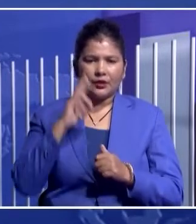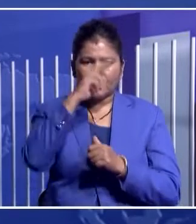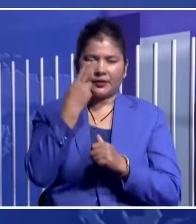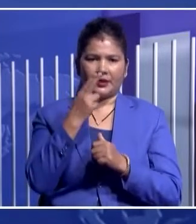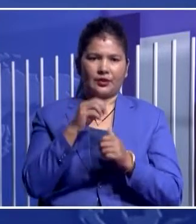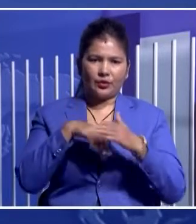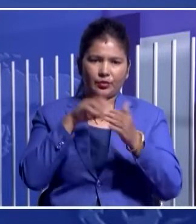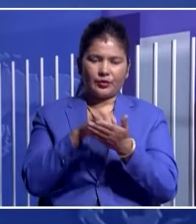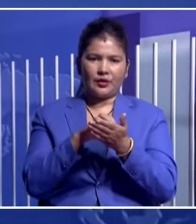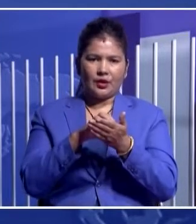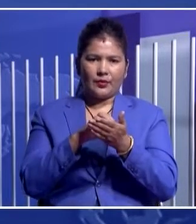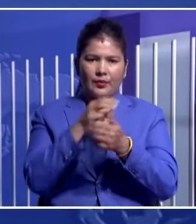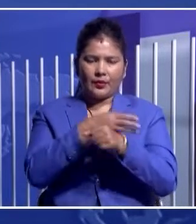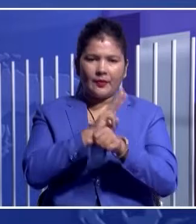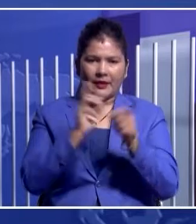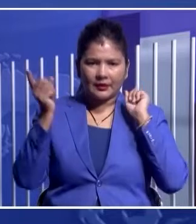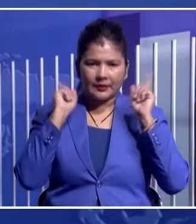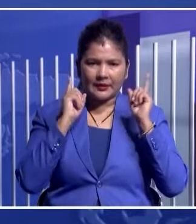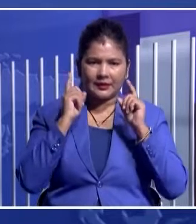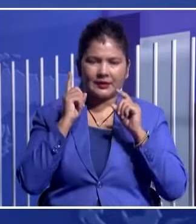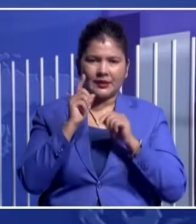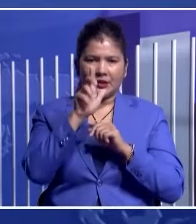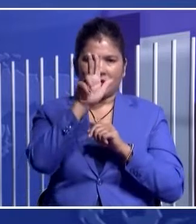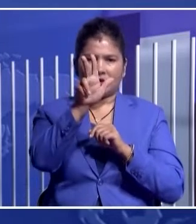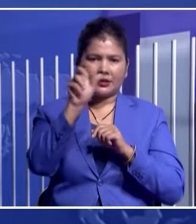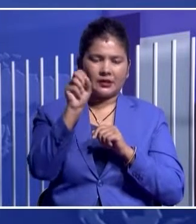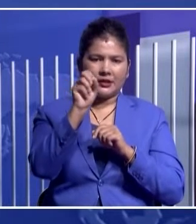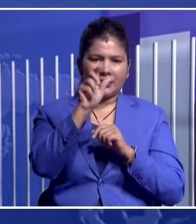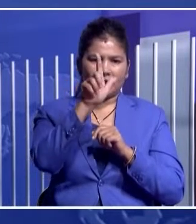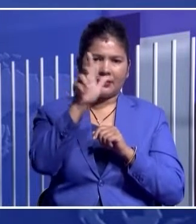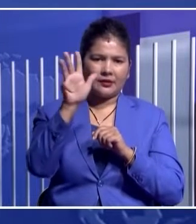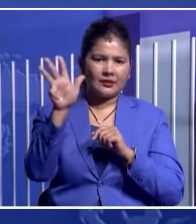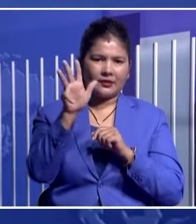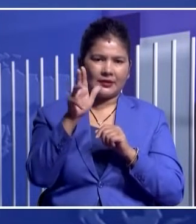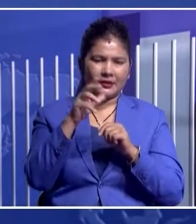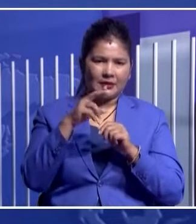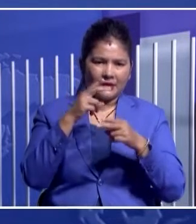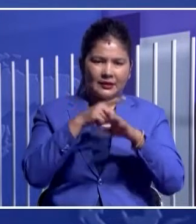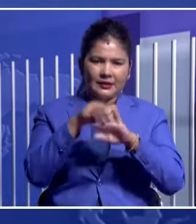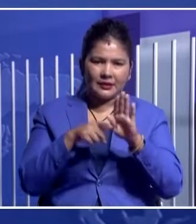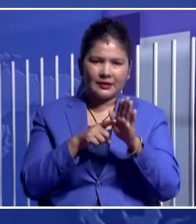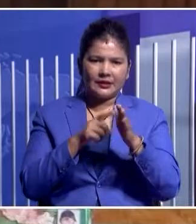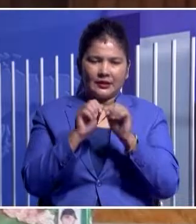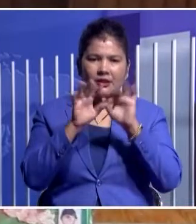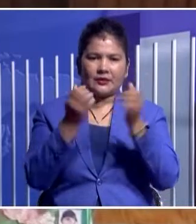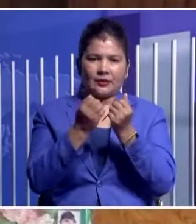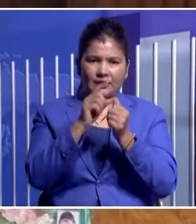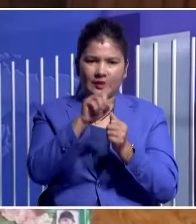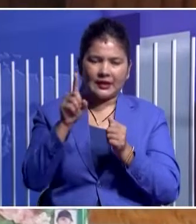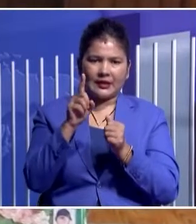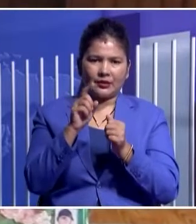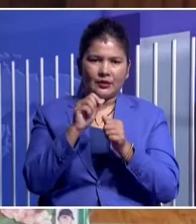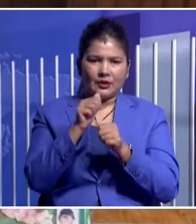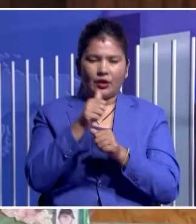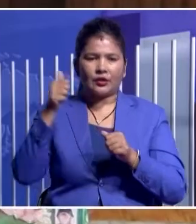रूपन्देहीको बुटवल उपमहानगरपालिकाले आर्थिक वर्ष 2079-80 को नीति तथा कार्यक्रम सार्वजनिक गरेको छ। आज नगरसभाको 11 अधिवेशनमा